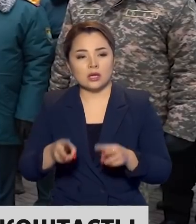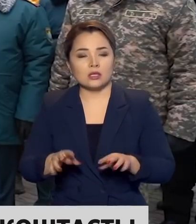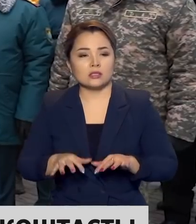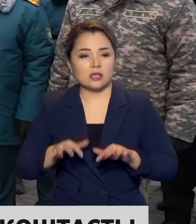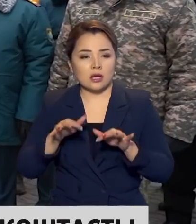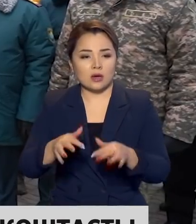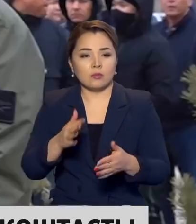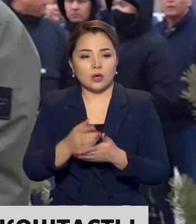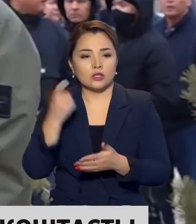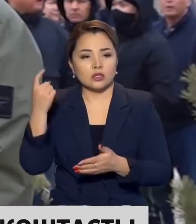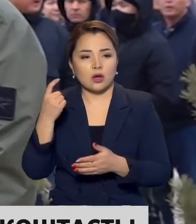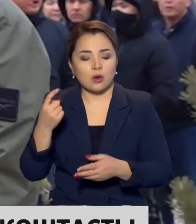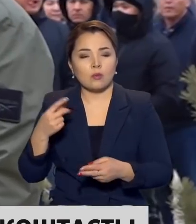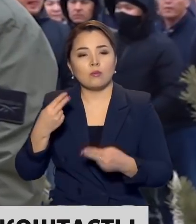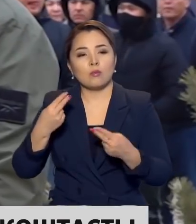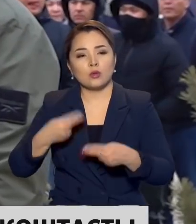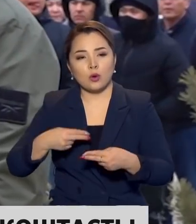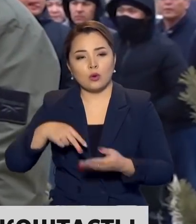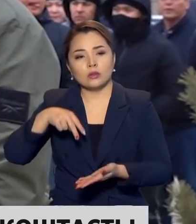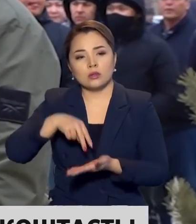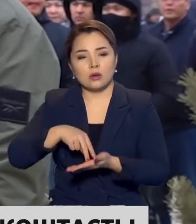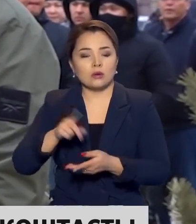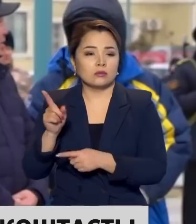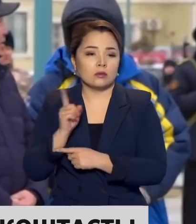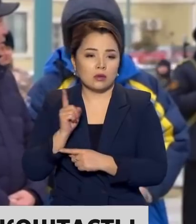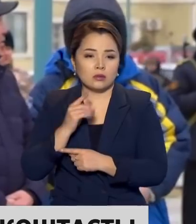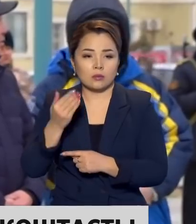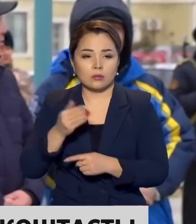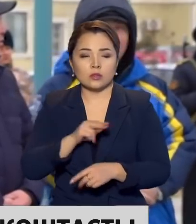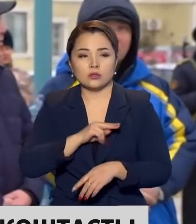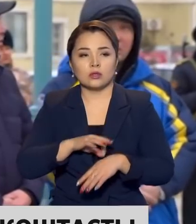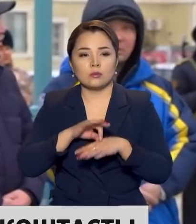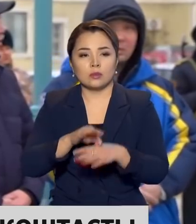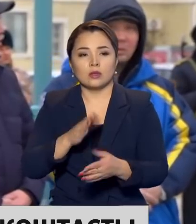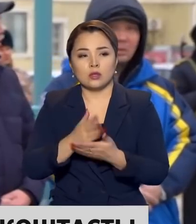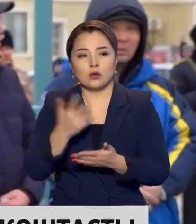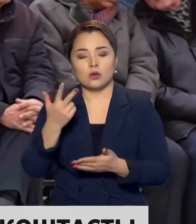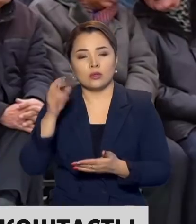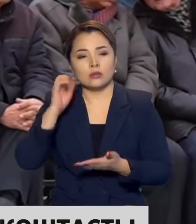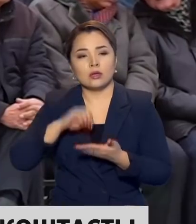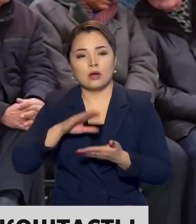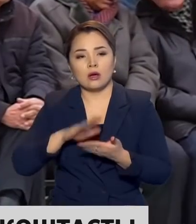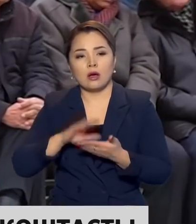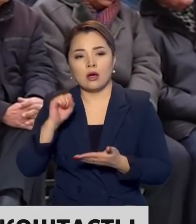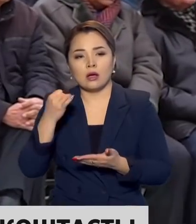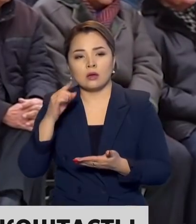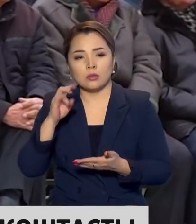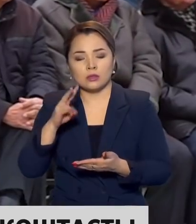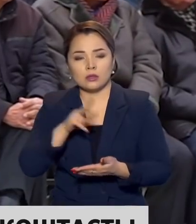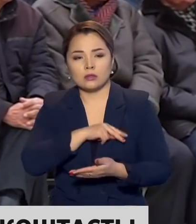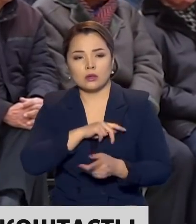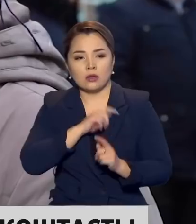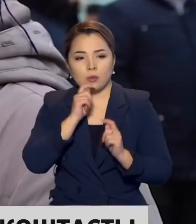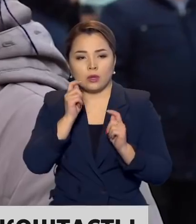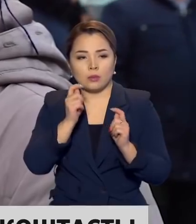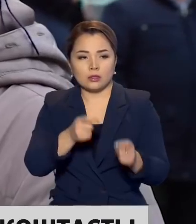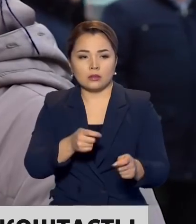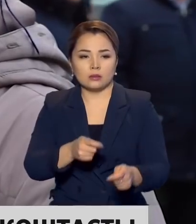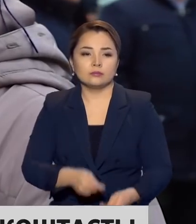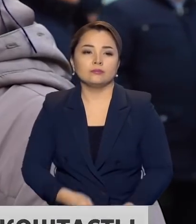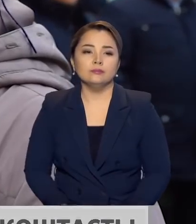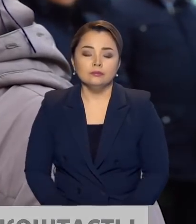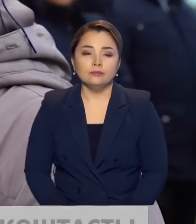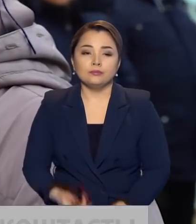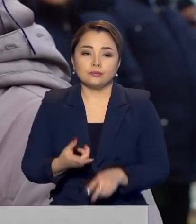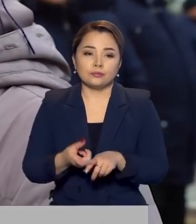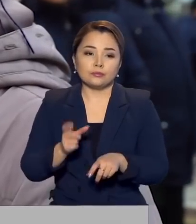сәтте шаруашылық блокты күзетіп тұрған Мейірхан Бітім жасаған ерлігі үшін 3-ші дәрежелі айбын орденімен марапатталды. Өте